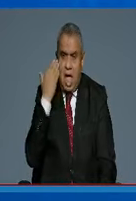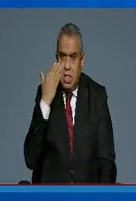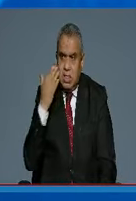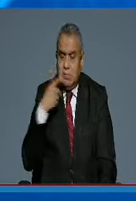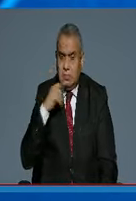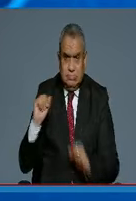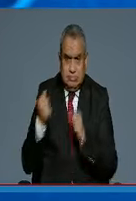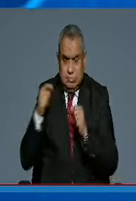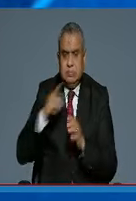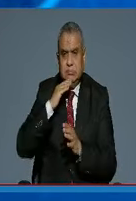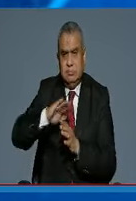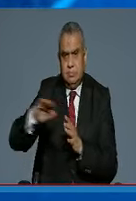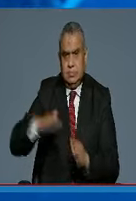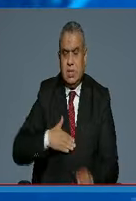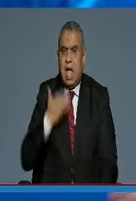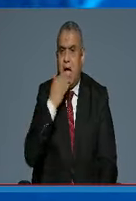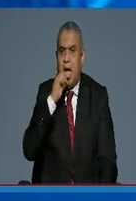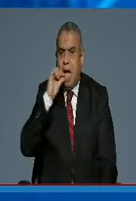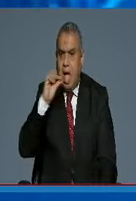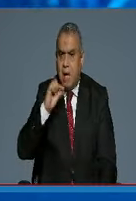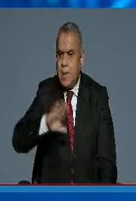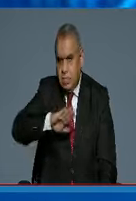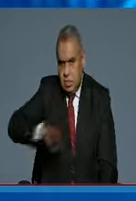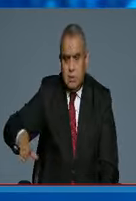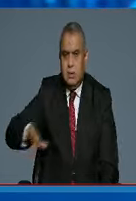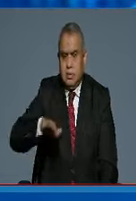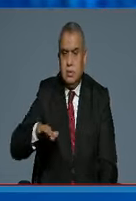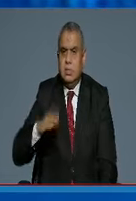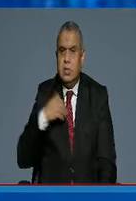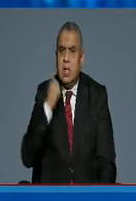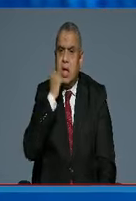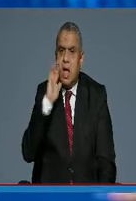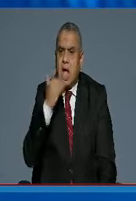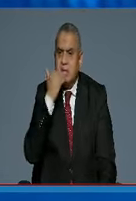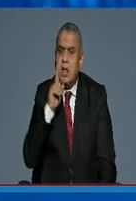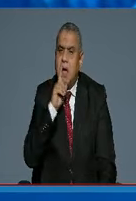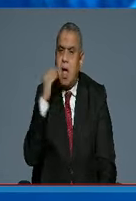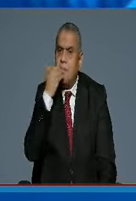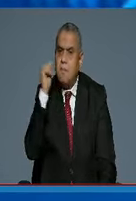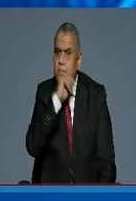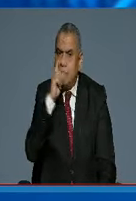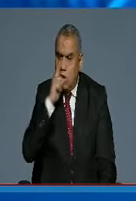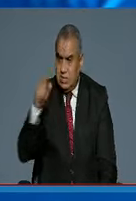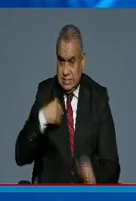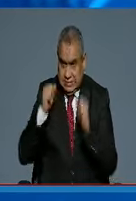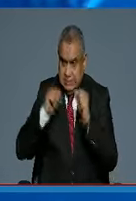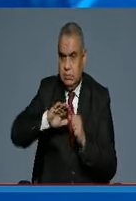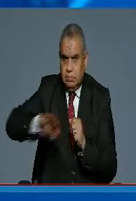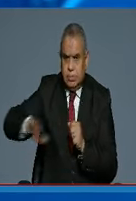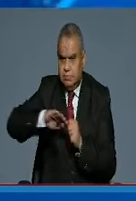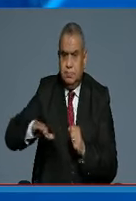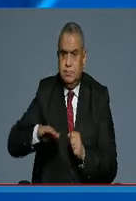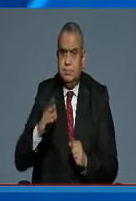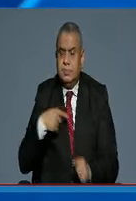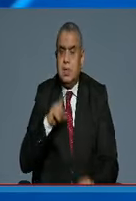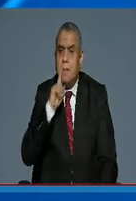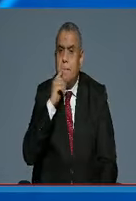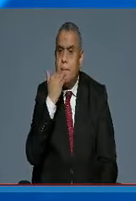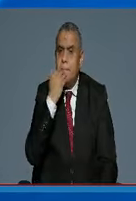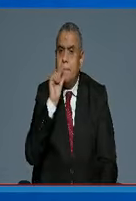احمد عبد القادر انت لعيب مش معايا صلاح محسن مضيق مش معايا محمد مجدي